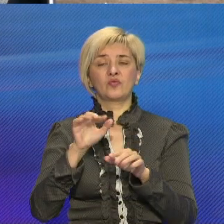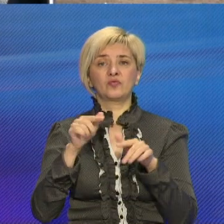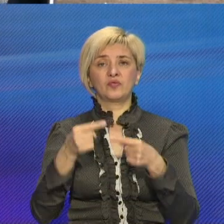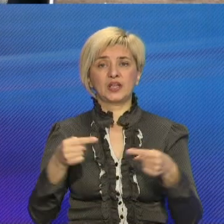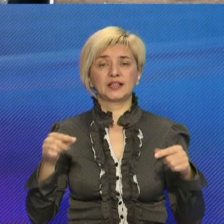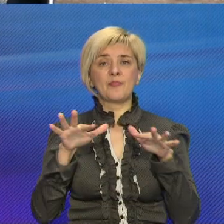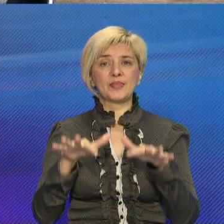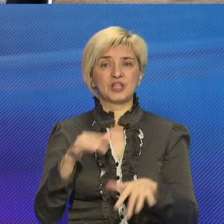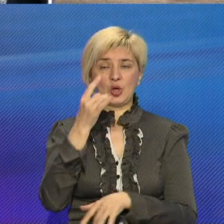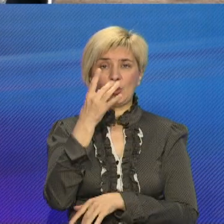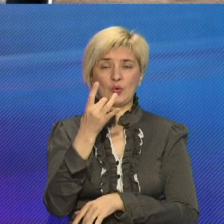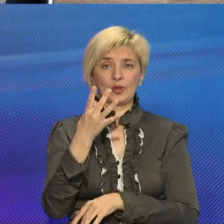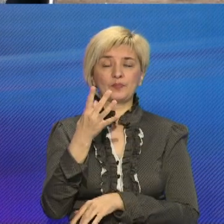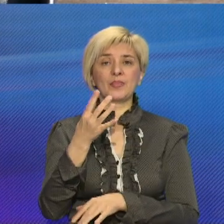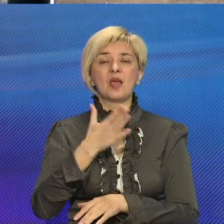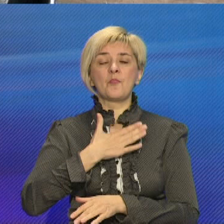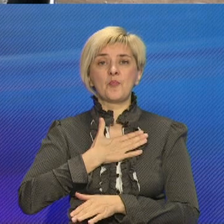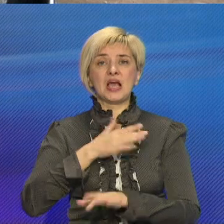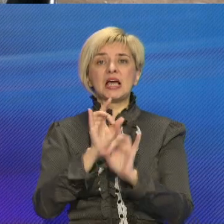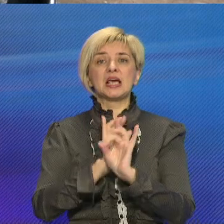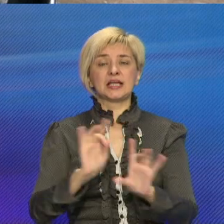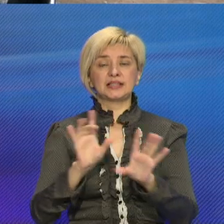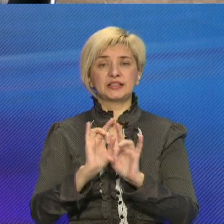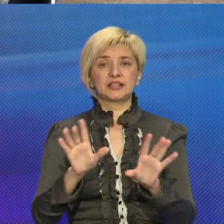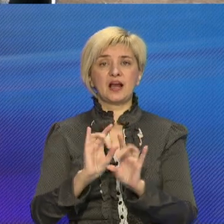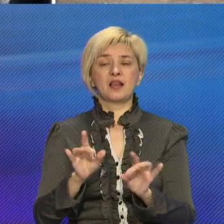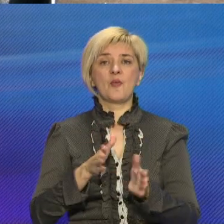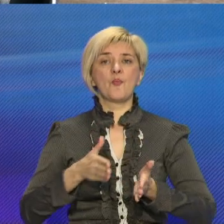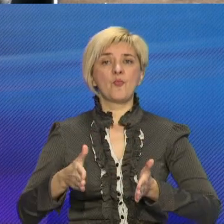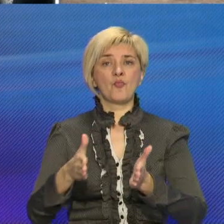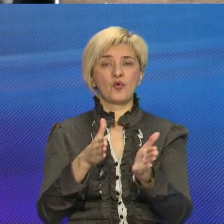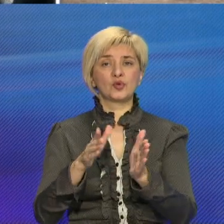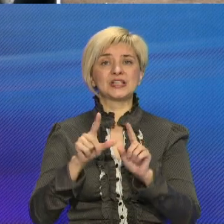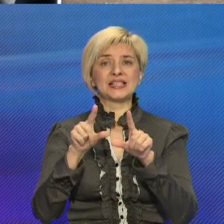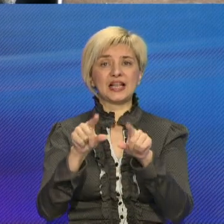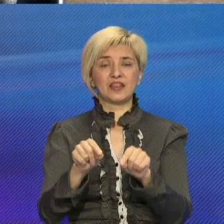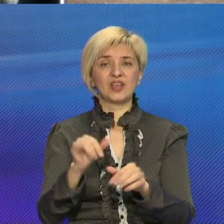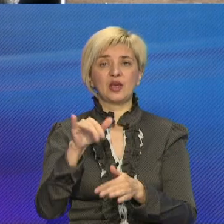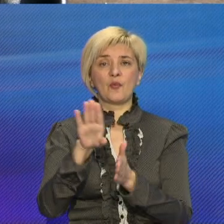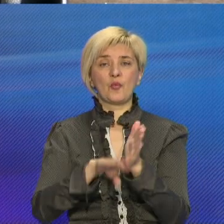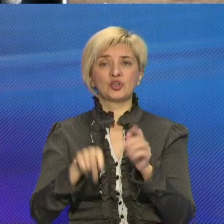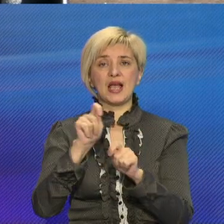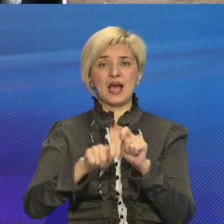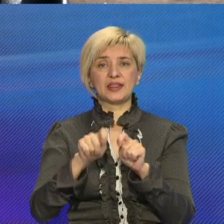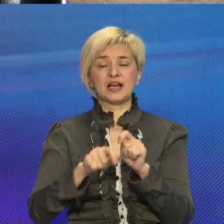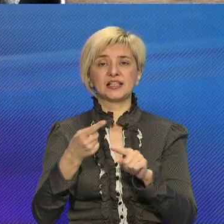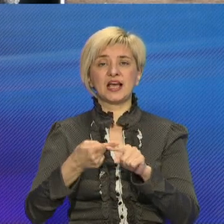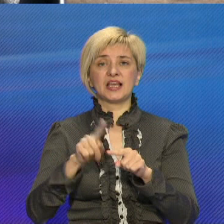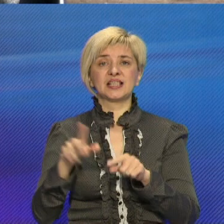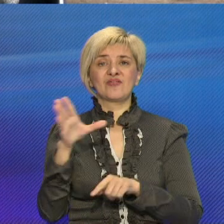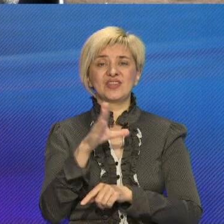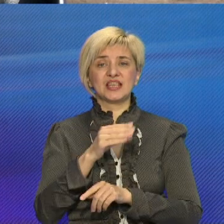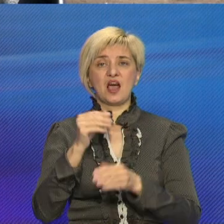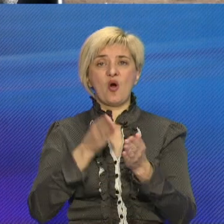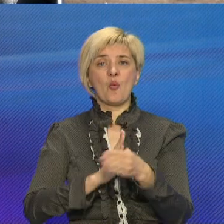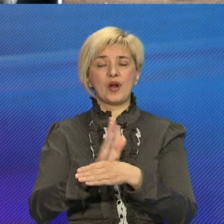Гродно. Мы гражданам разъясняли путь следования их. И после анализа этих всех обращений, вот на протяжении